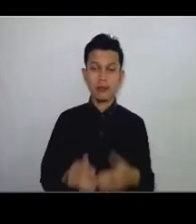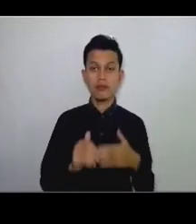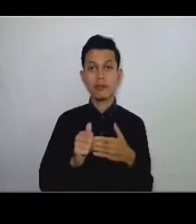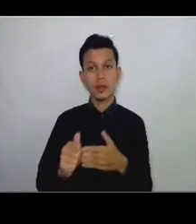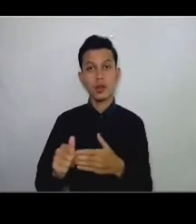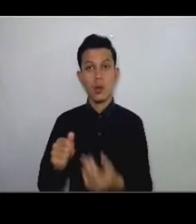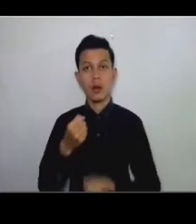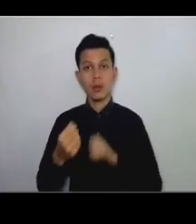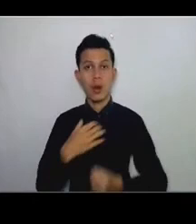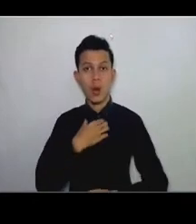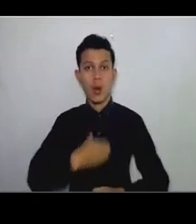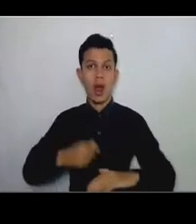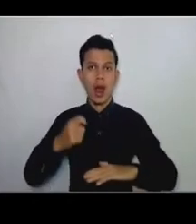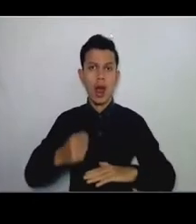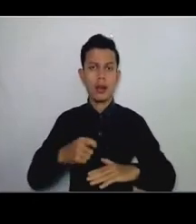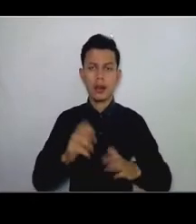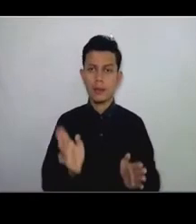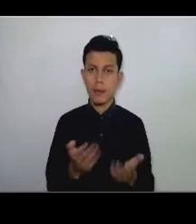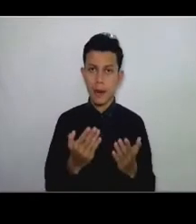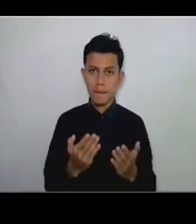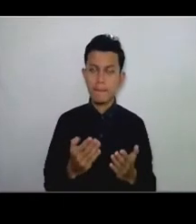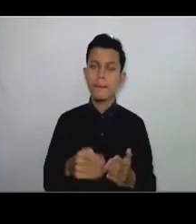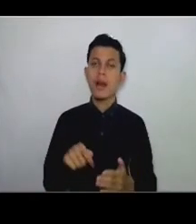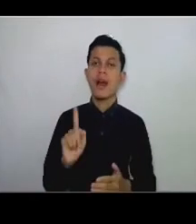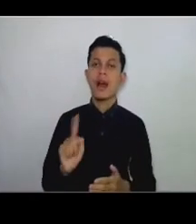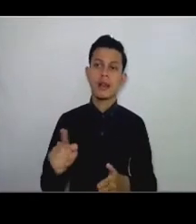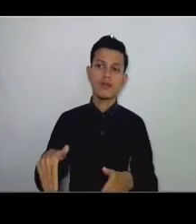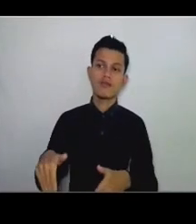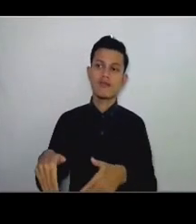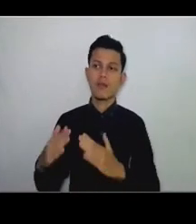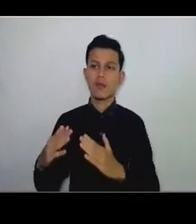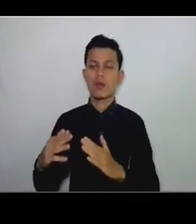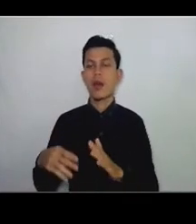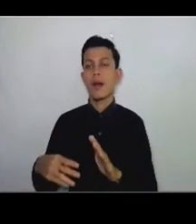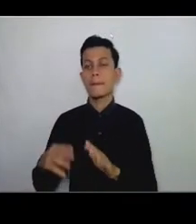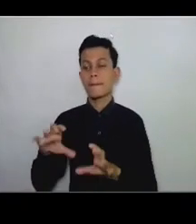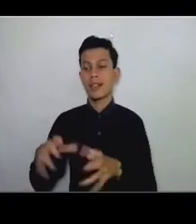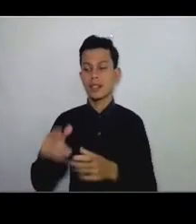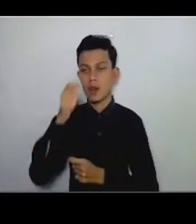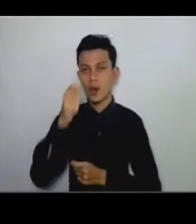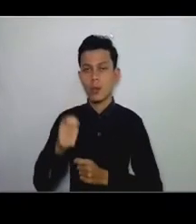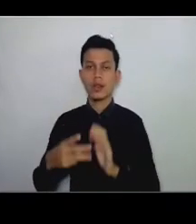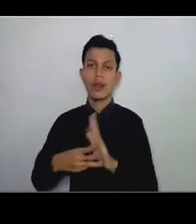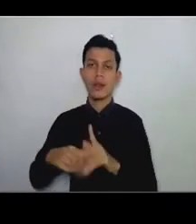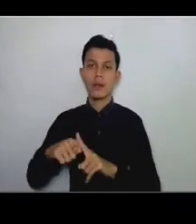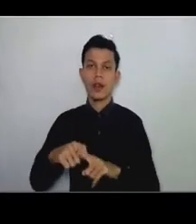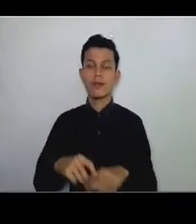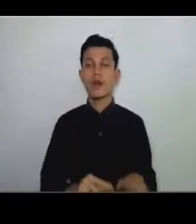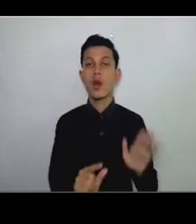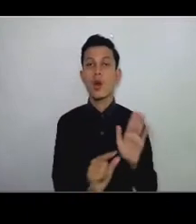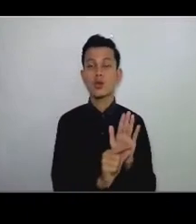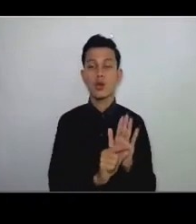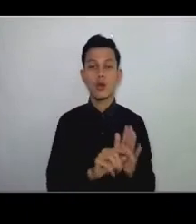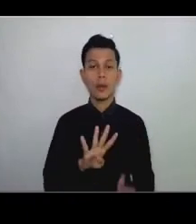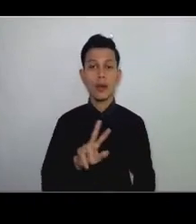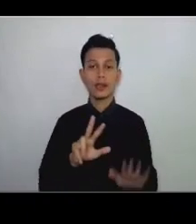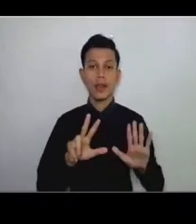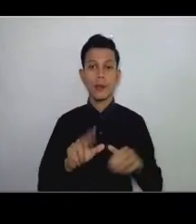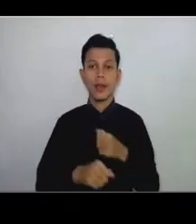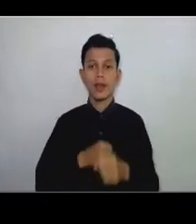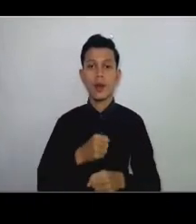hakim konstitusi dibentuk majelis kehormatan konstitusi kemudian undang-undang 48 tahun 2009 tentang kekuasaan